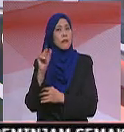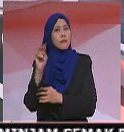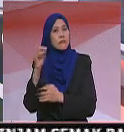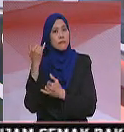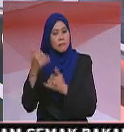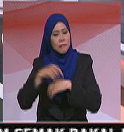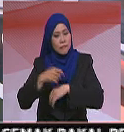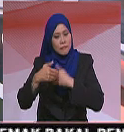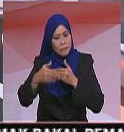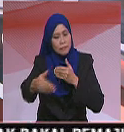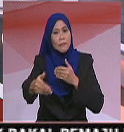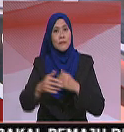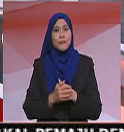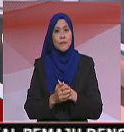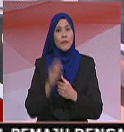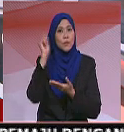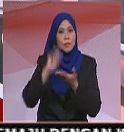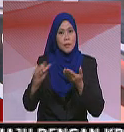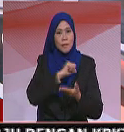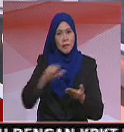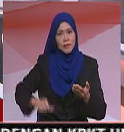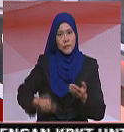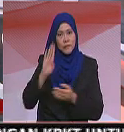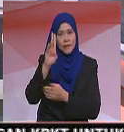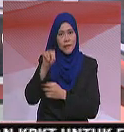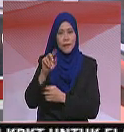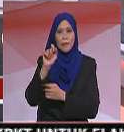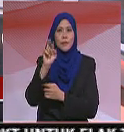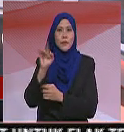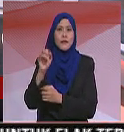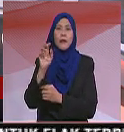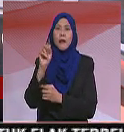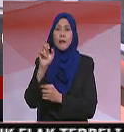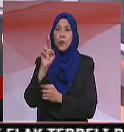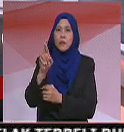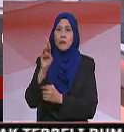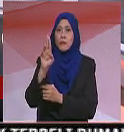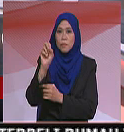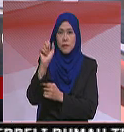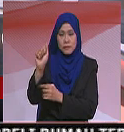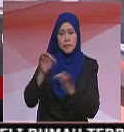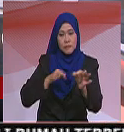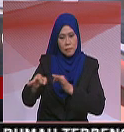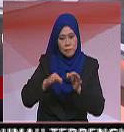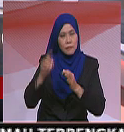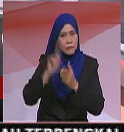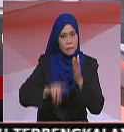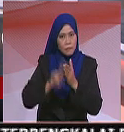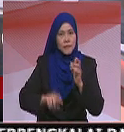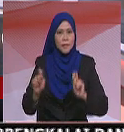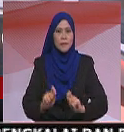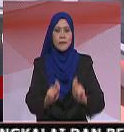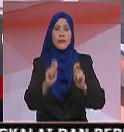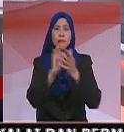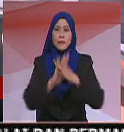masa terdekat. Bagaimanapun, Setiausaha Agung Barisan Nasional Tan Sri Anwar Musa menjelaskan dalam apa jua tindakan,